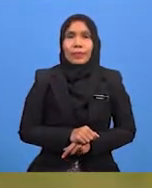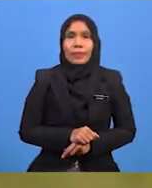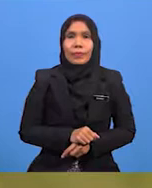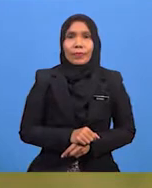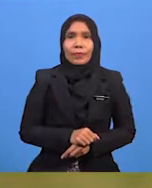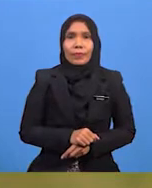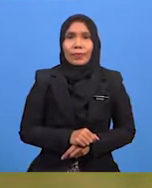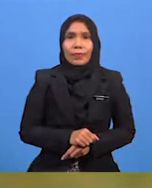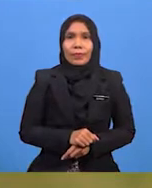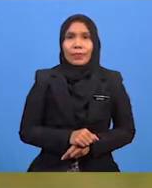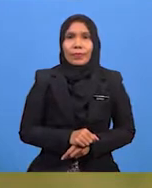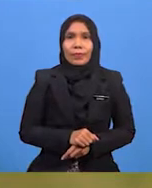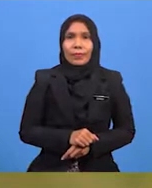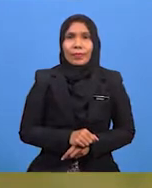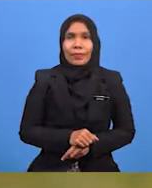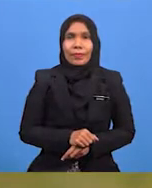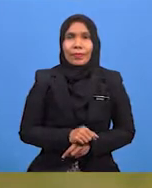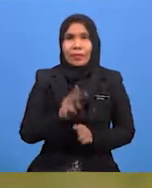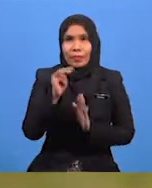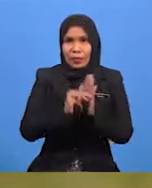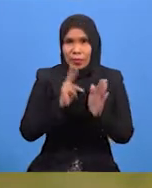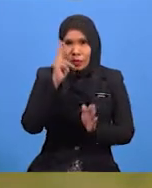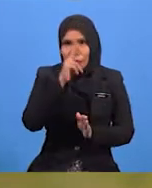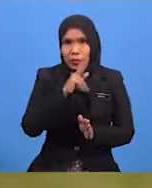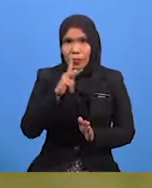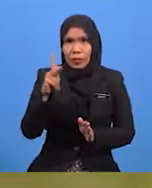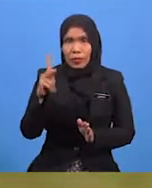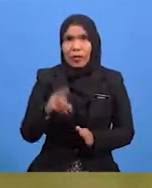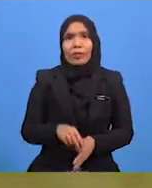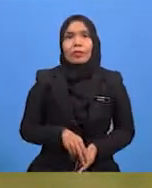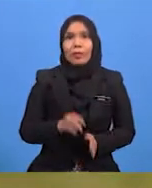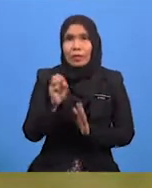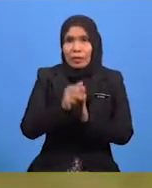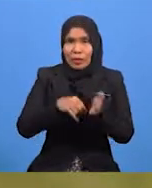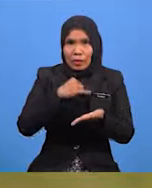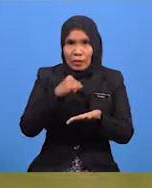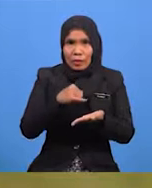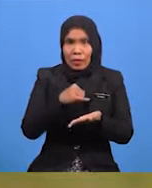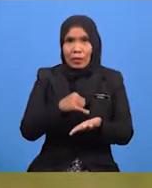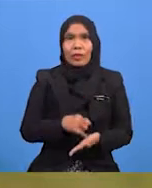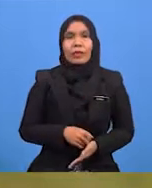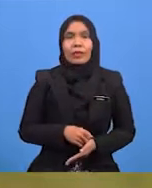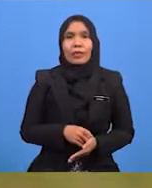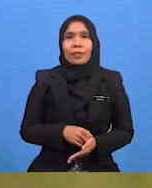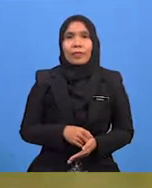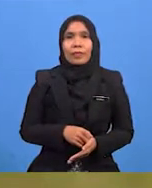perkataan, anafora pula merupakan sejenis pengulangan kata yang bertumpu